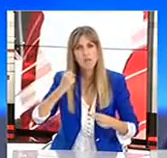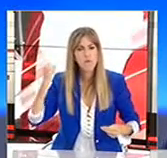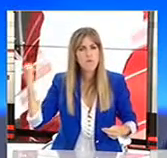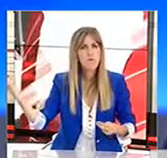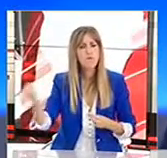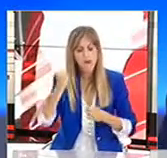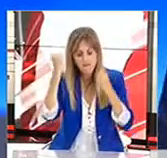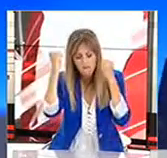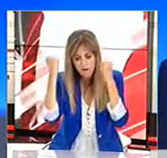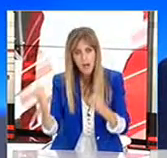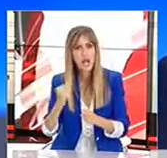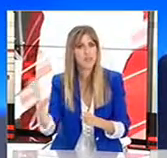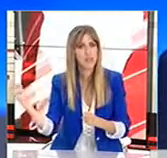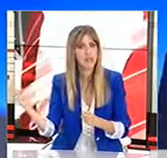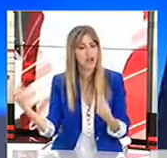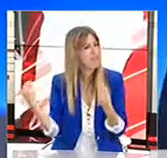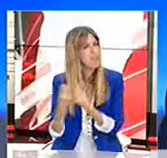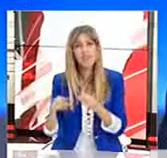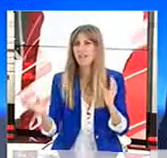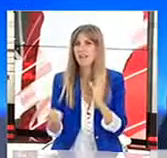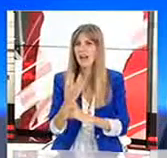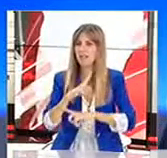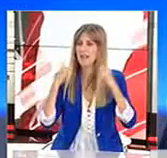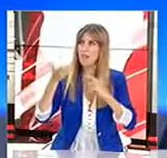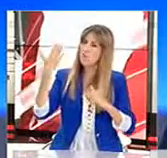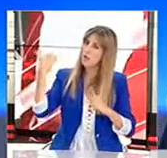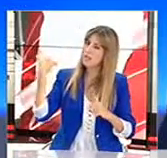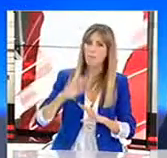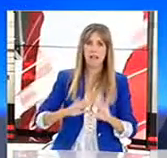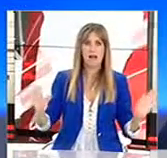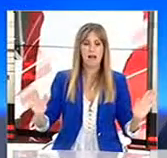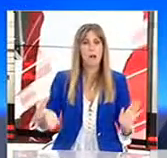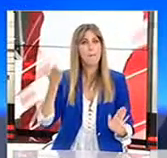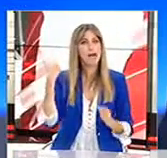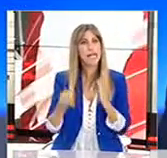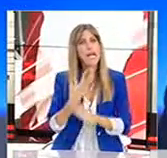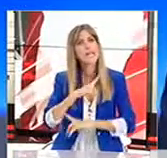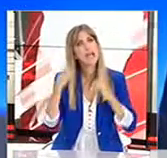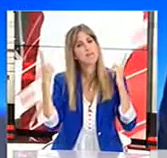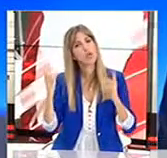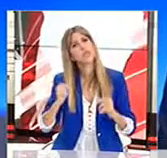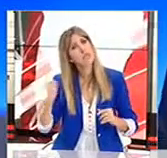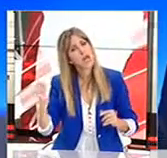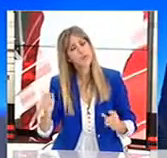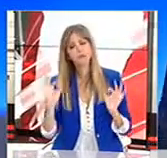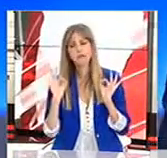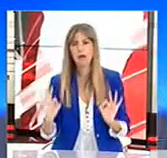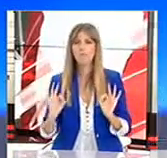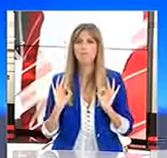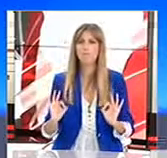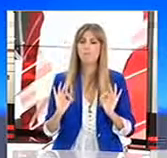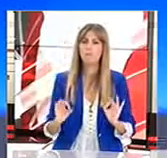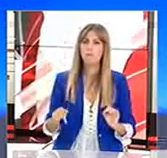χρόνια. Τον χώρο της λεγόμενης λαϊκής δεξιάς ή της κεντροδεξιάς. Με αυτή λοιπόν τη Νέα Δημοκρατία